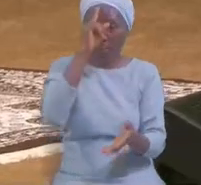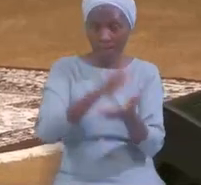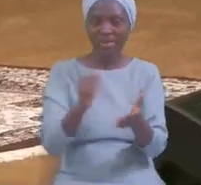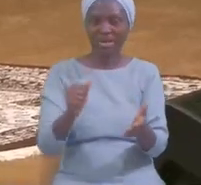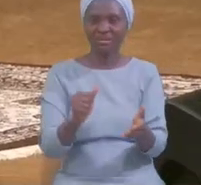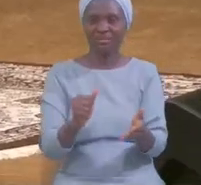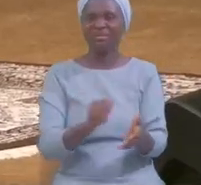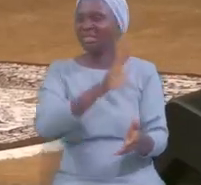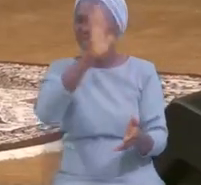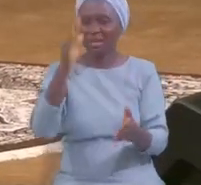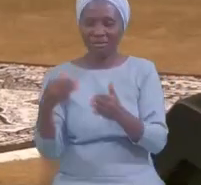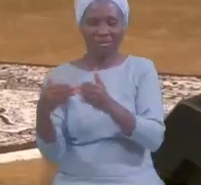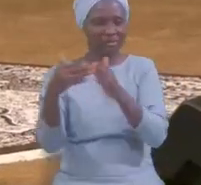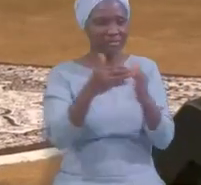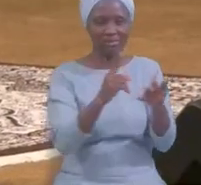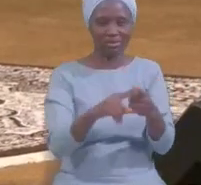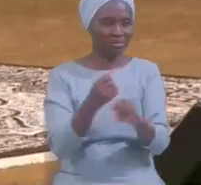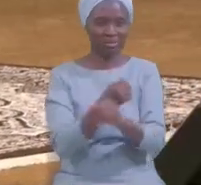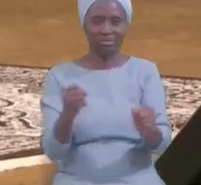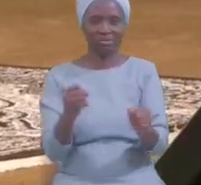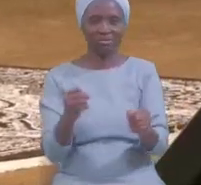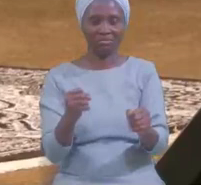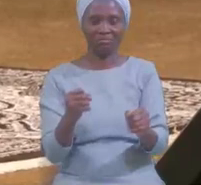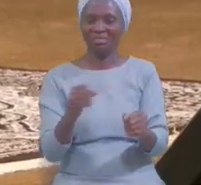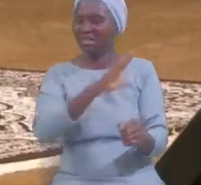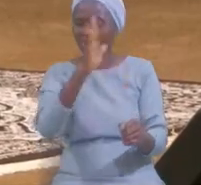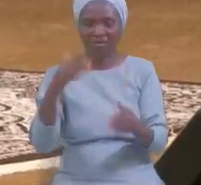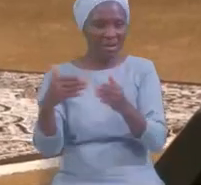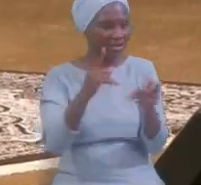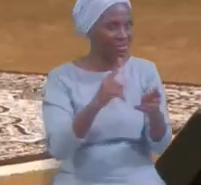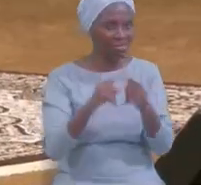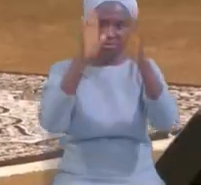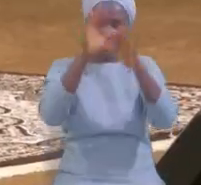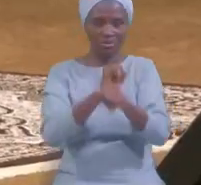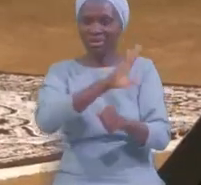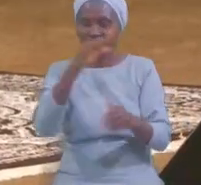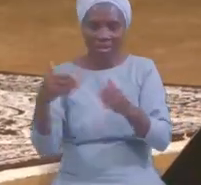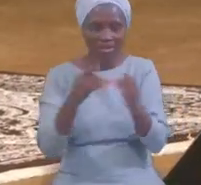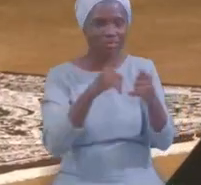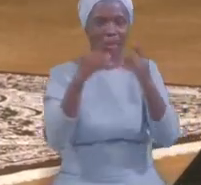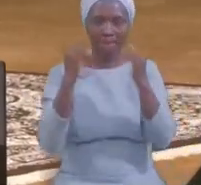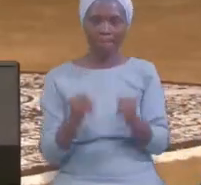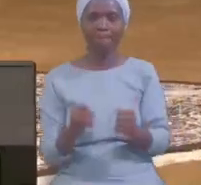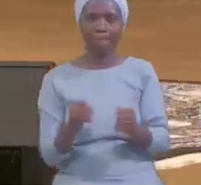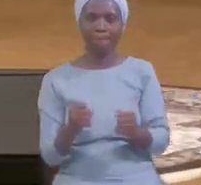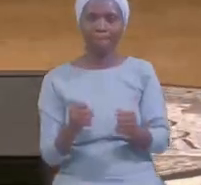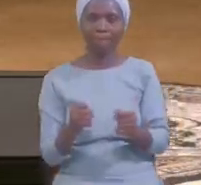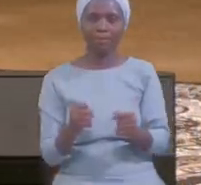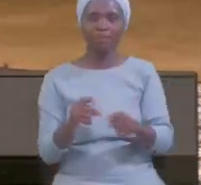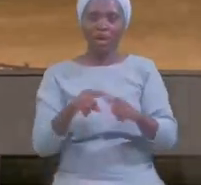au salut, au miracle, ni à la puissance. Mais ils ont eu des pensées de